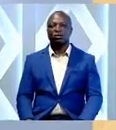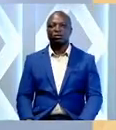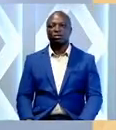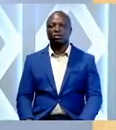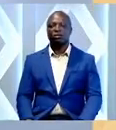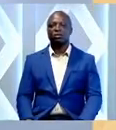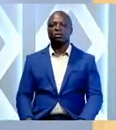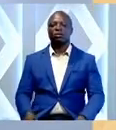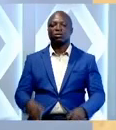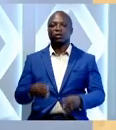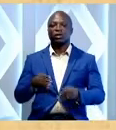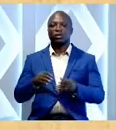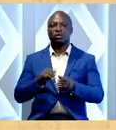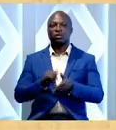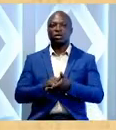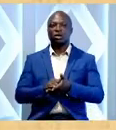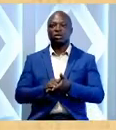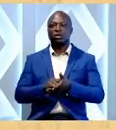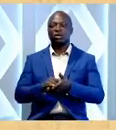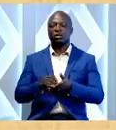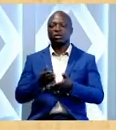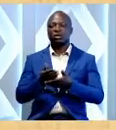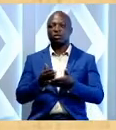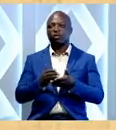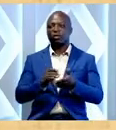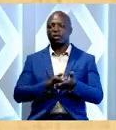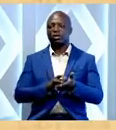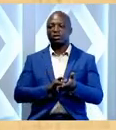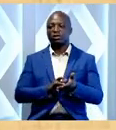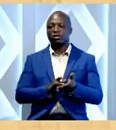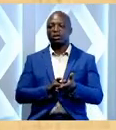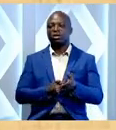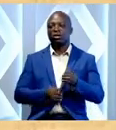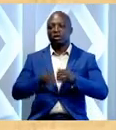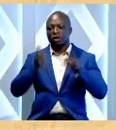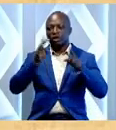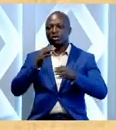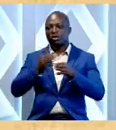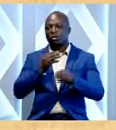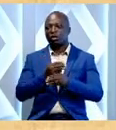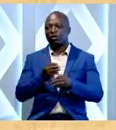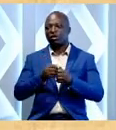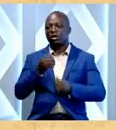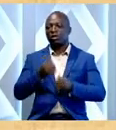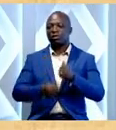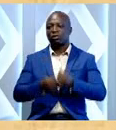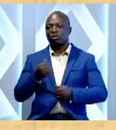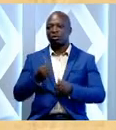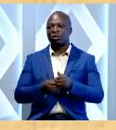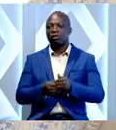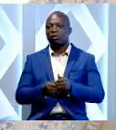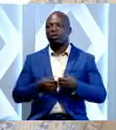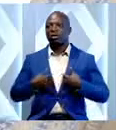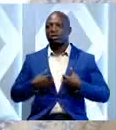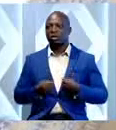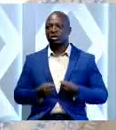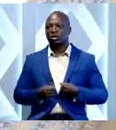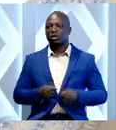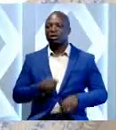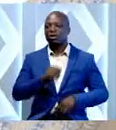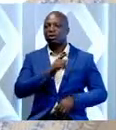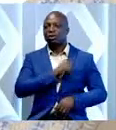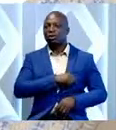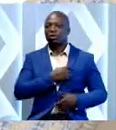Le mercure fait partie des éléments chimiques les plus dangereux au monde en raison des divers problèmes de santé qu'il pose. Le Togo en